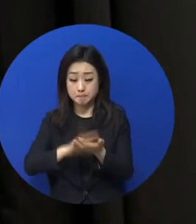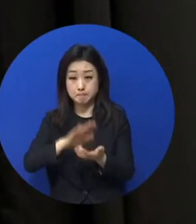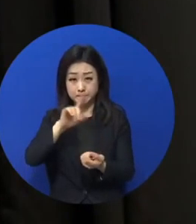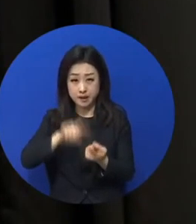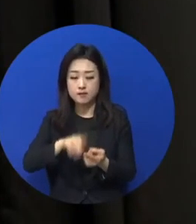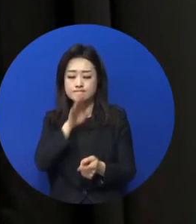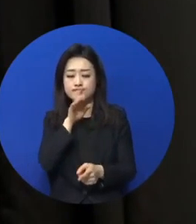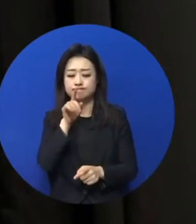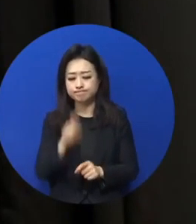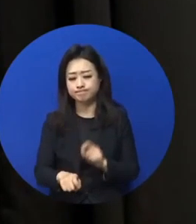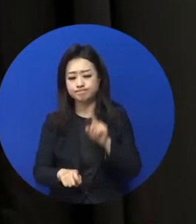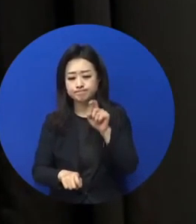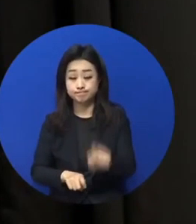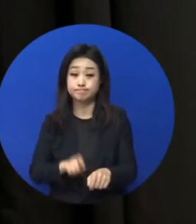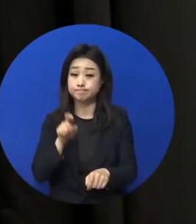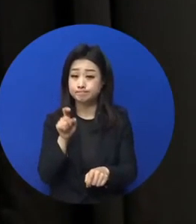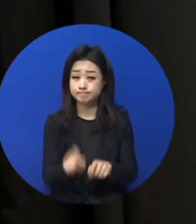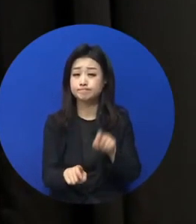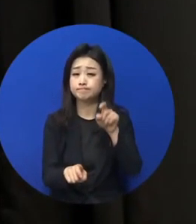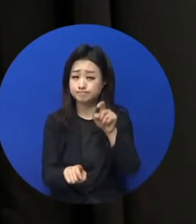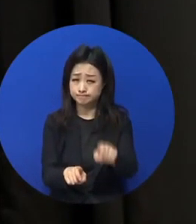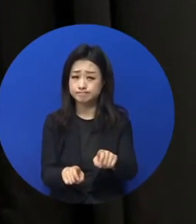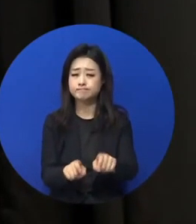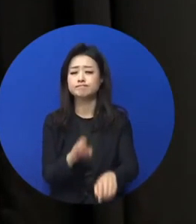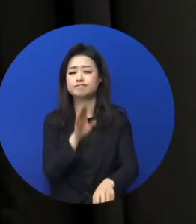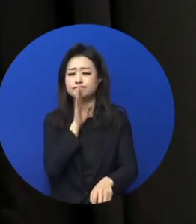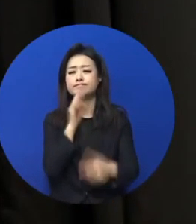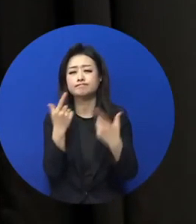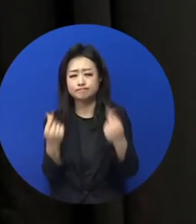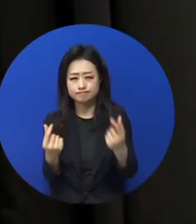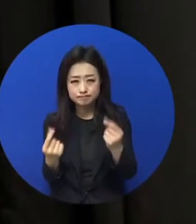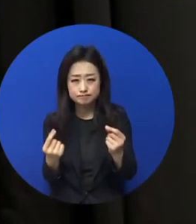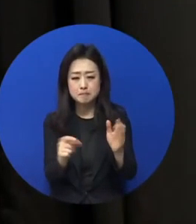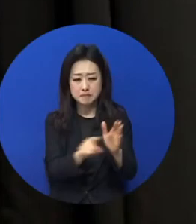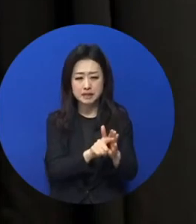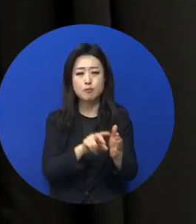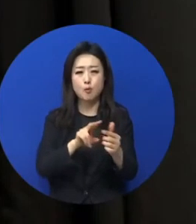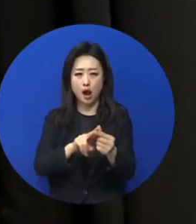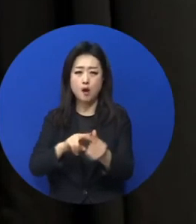것들을 하나하나 실천하는 것이 바로 믿음과 원칙입니다.